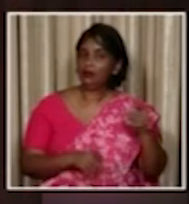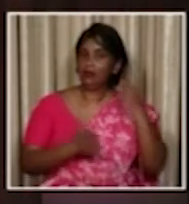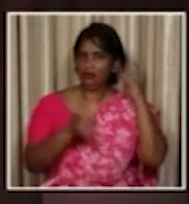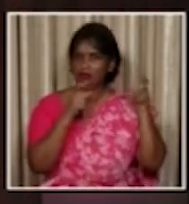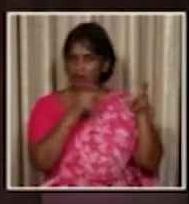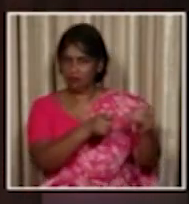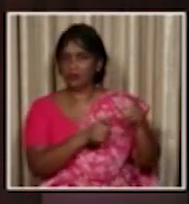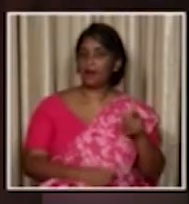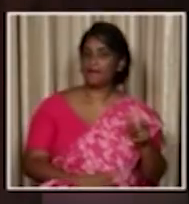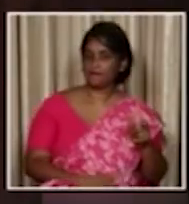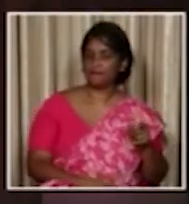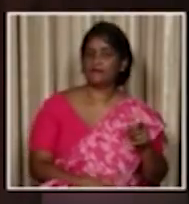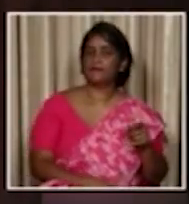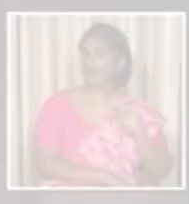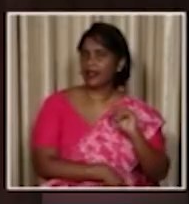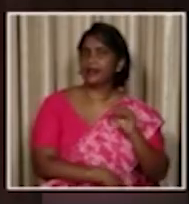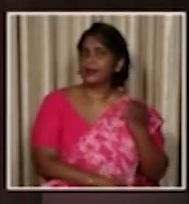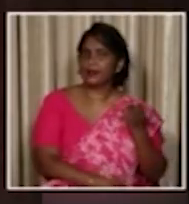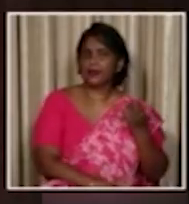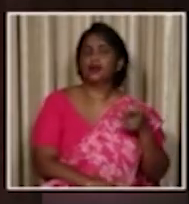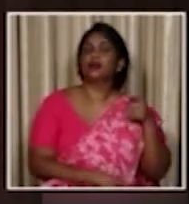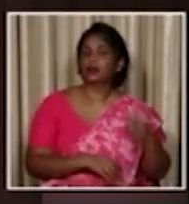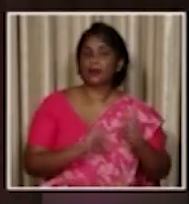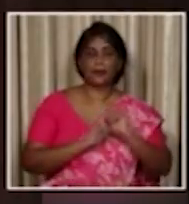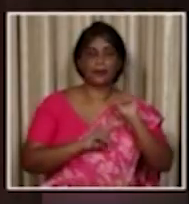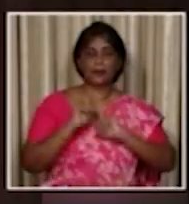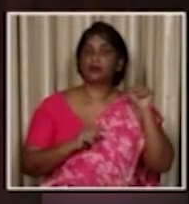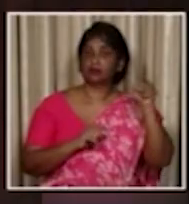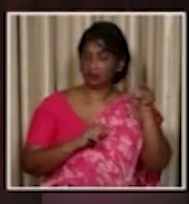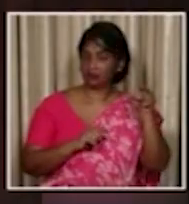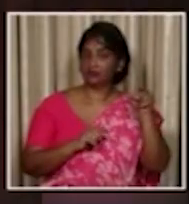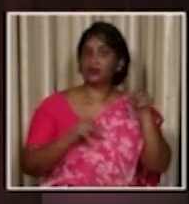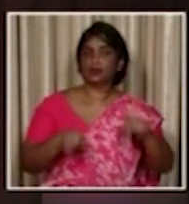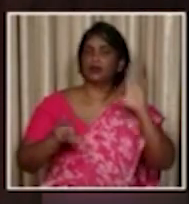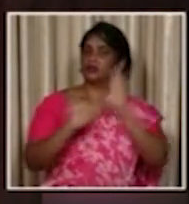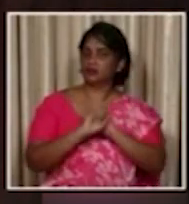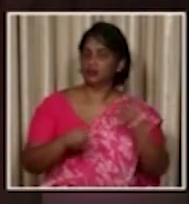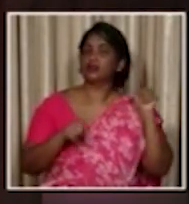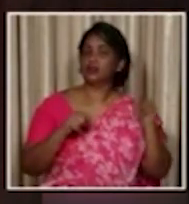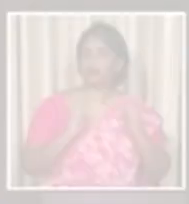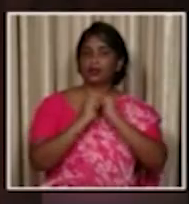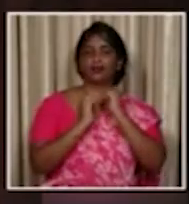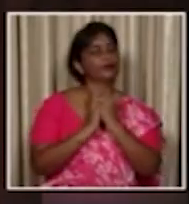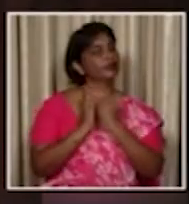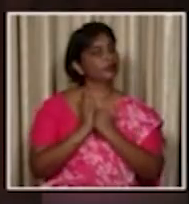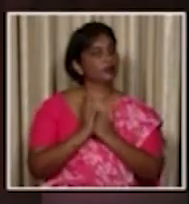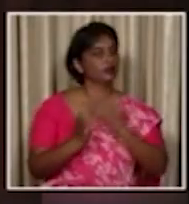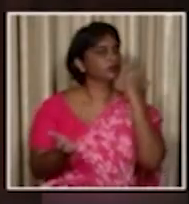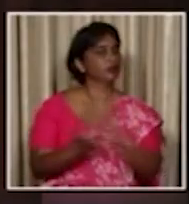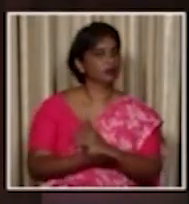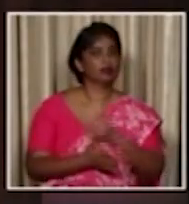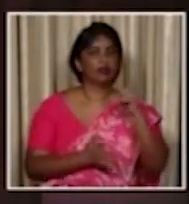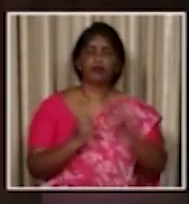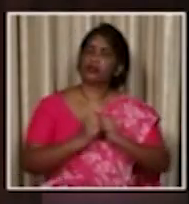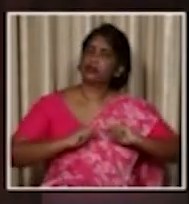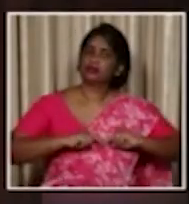නම් කිසියම් වූ කාරණයකින් ඇයි බැරි මේ පාර්ලිමේන්තුවේ ඔබතුමාට ප්‍රකාශයක් කරලා මේ වැඩපිළිල නතර කරලා ඔබතුමාගේ වැඩ